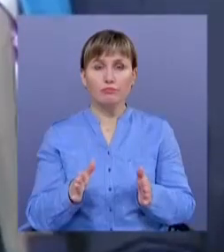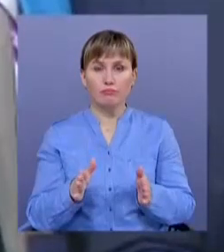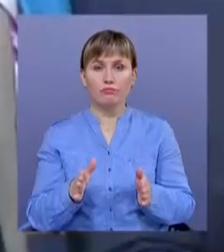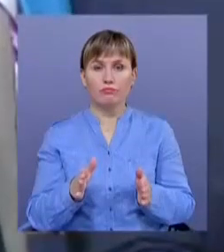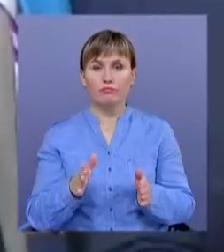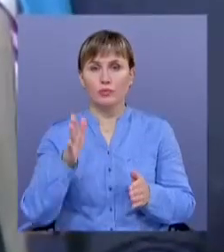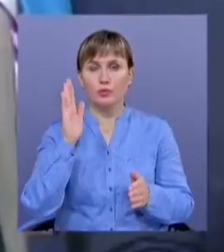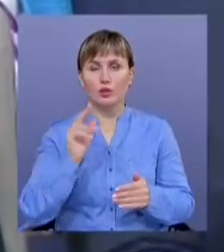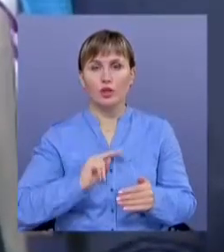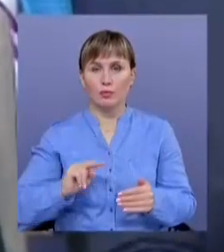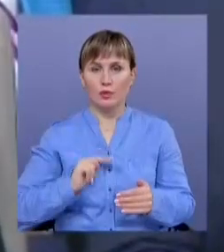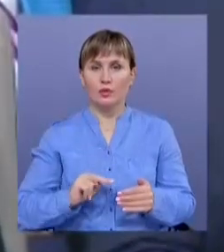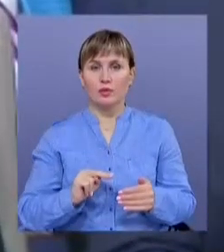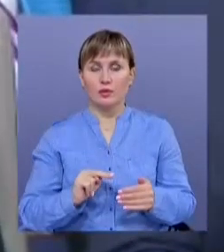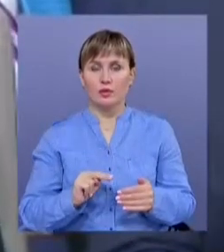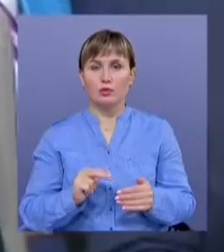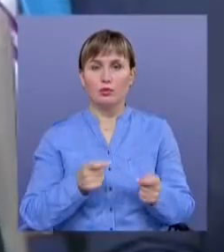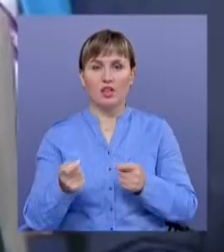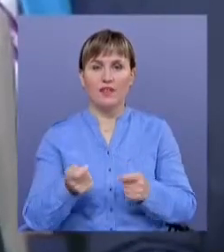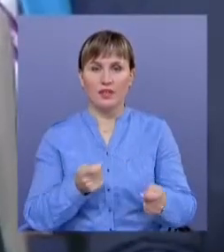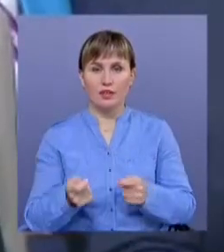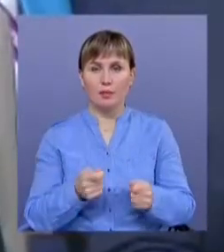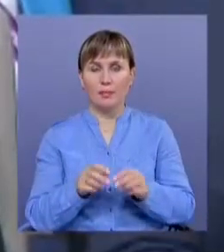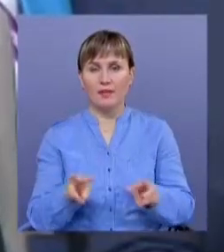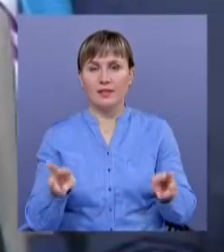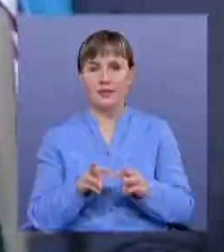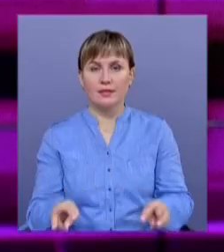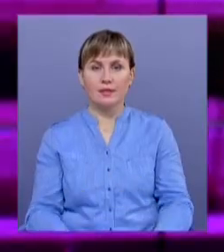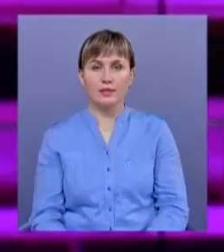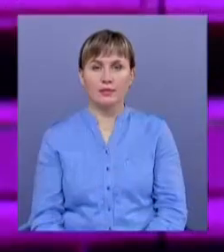будущая работа будущих руководителей правительства.